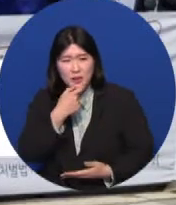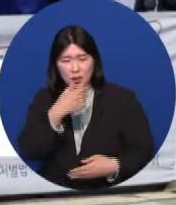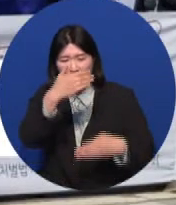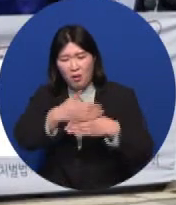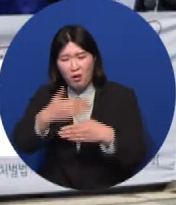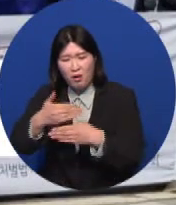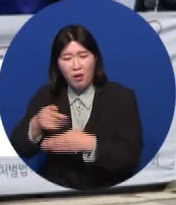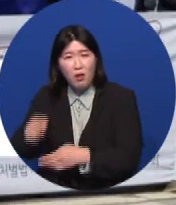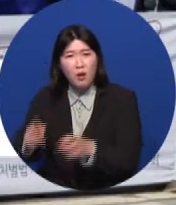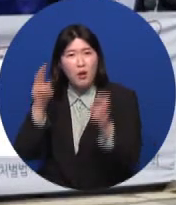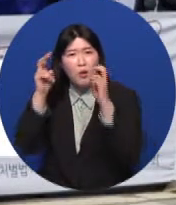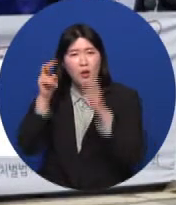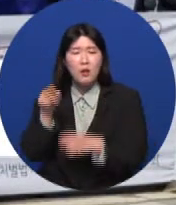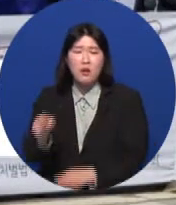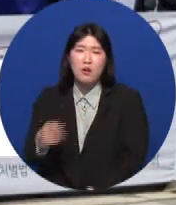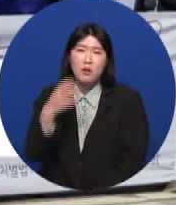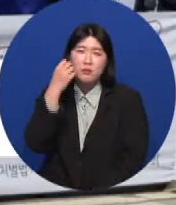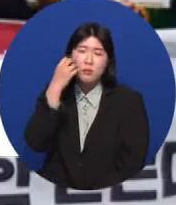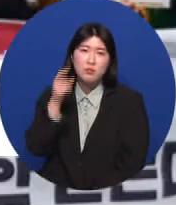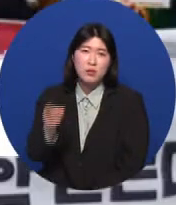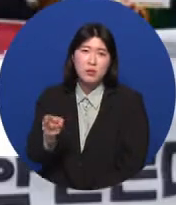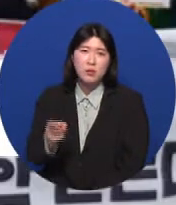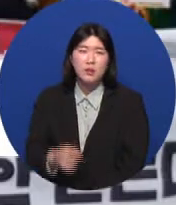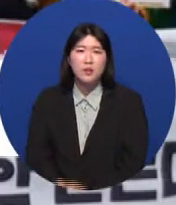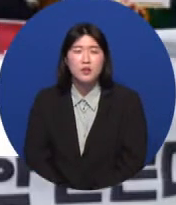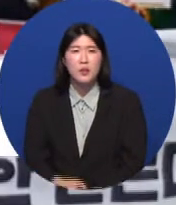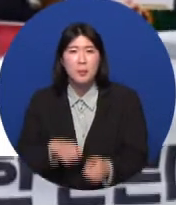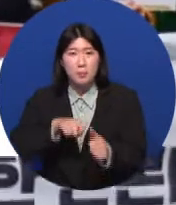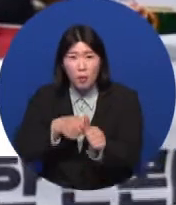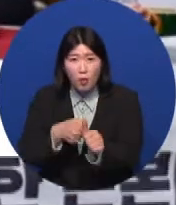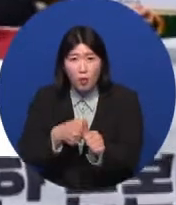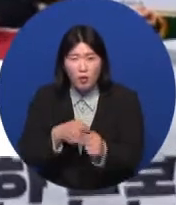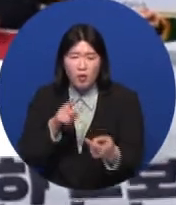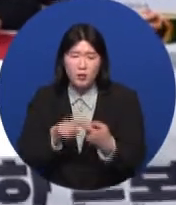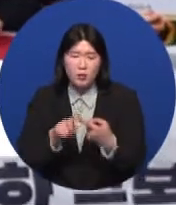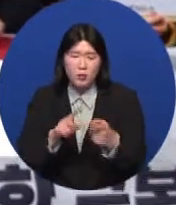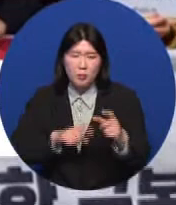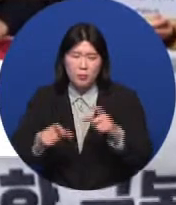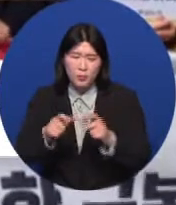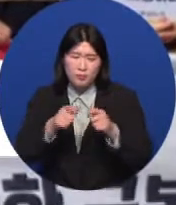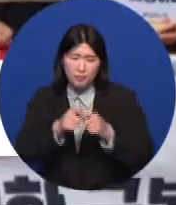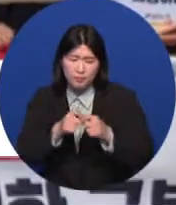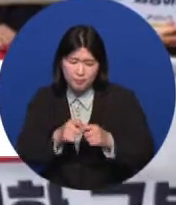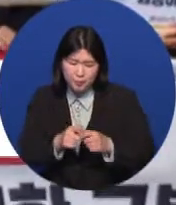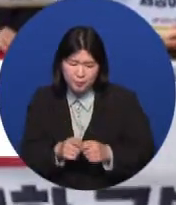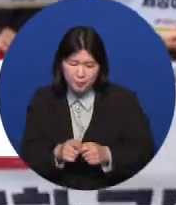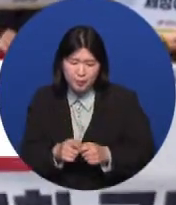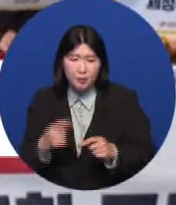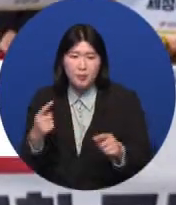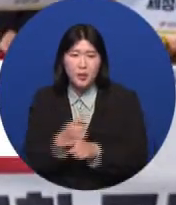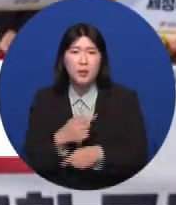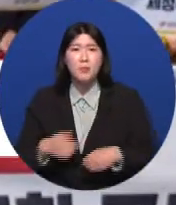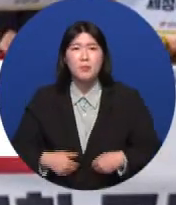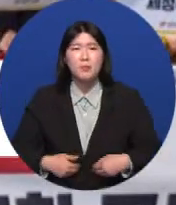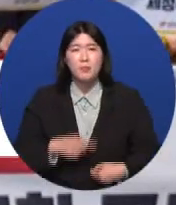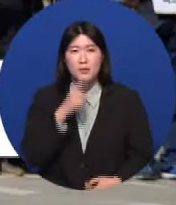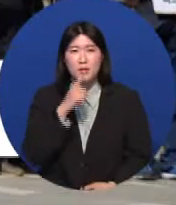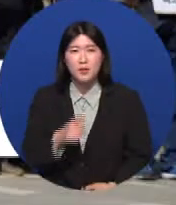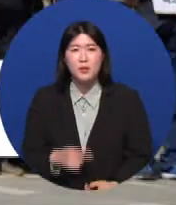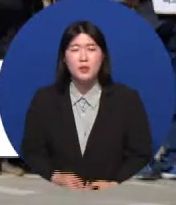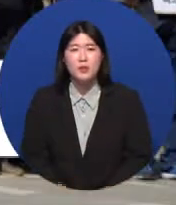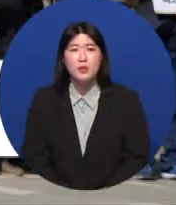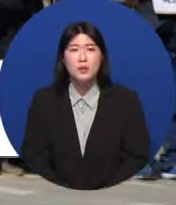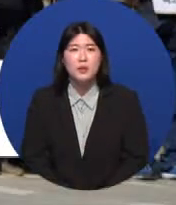들어간 경영 개가 개탄스럽다 며 중 대제의 처벌 법의 처벌 수위를 낮추려 는 모든 시도를 중단하라 고 주장했습니다